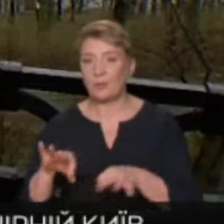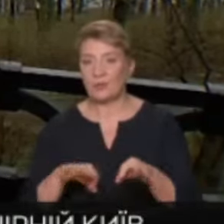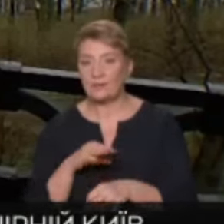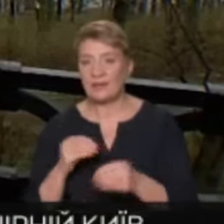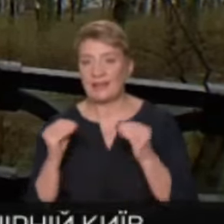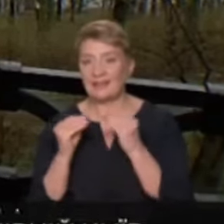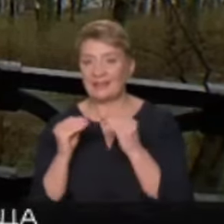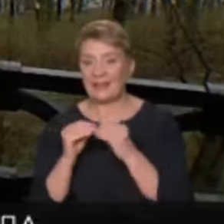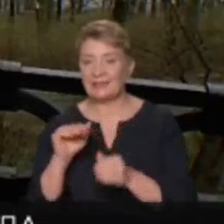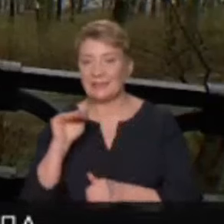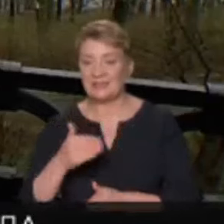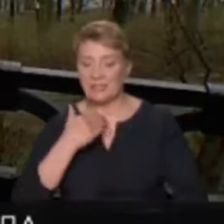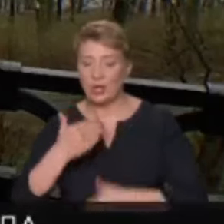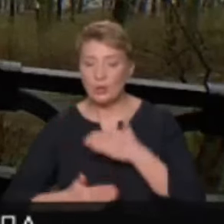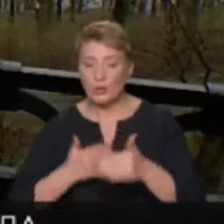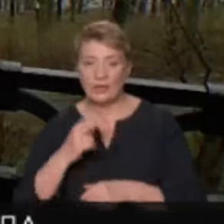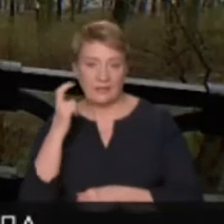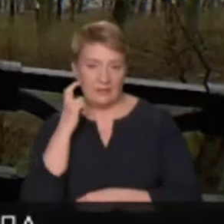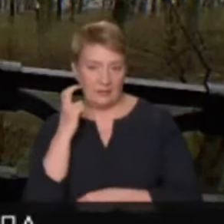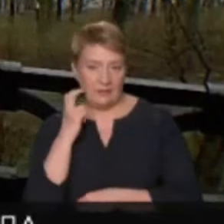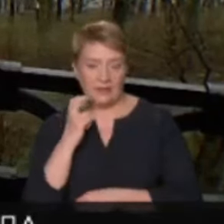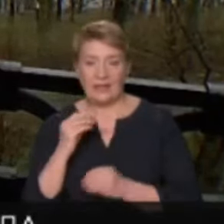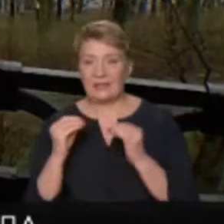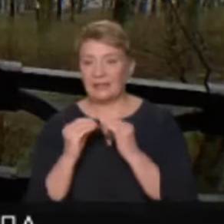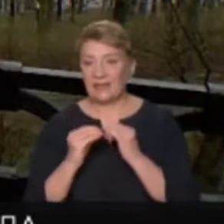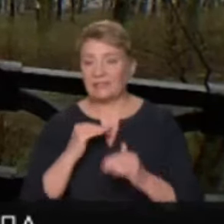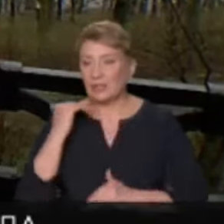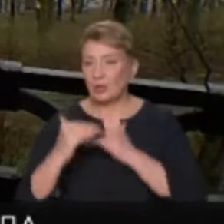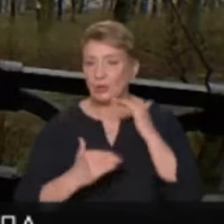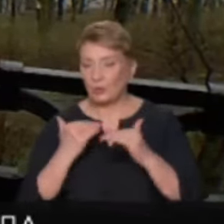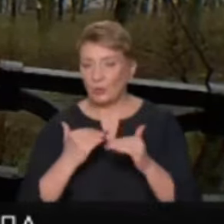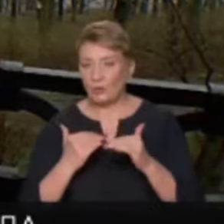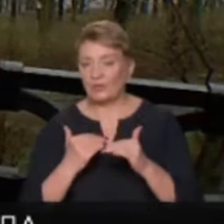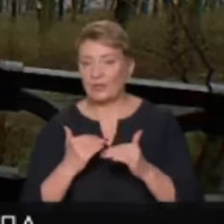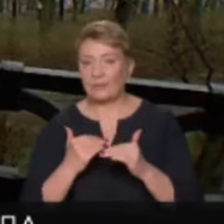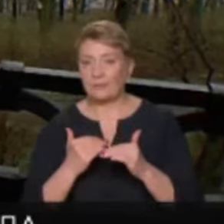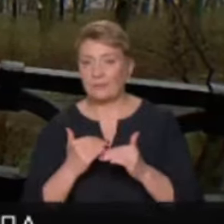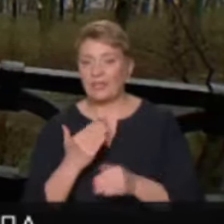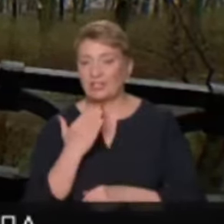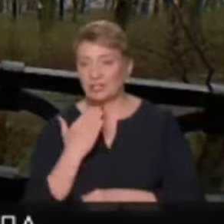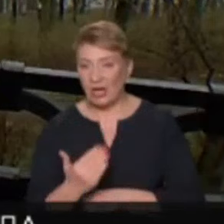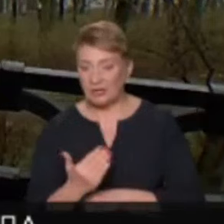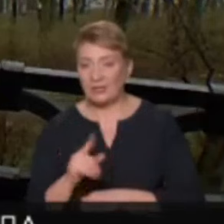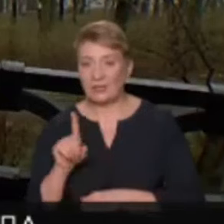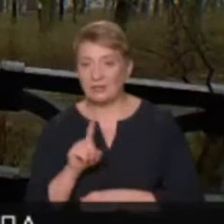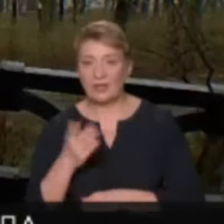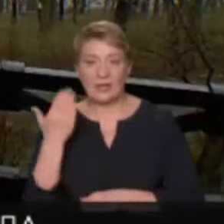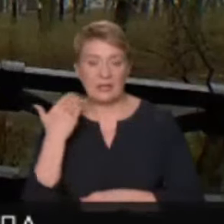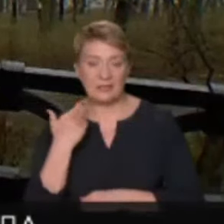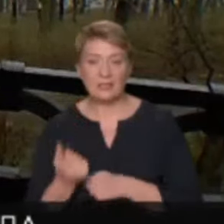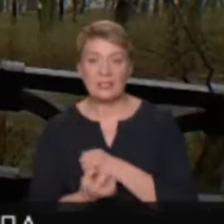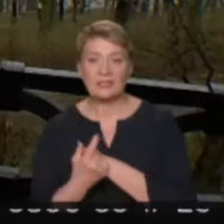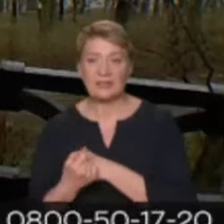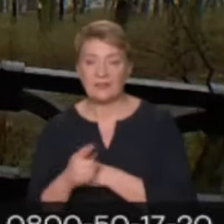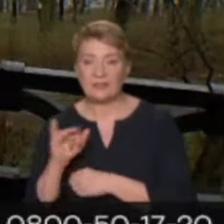кроків Києвом», «10 тисяч кроків шани». Це будуть різні скульптурки, які вже раніше з'являлися,